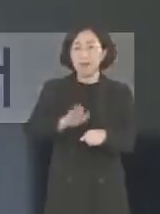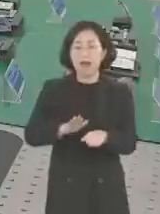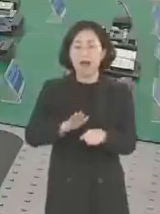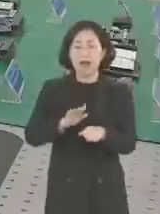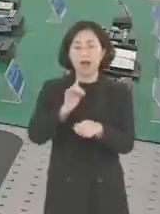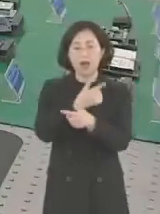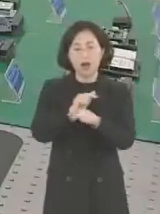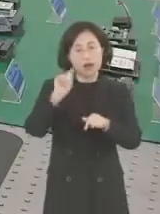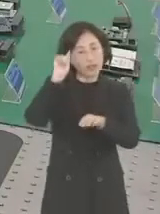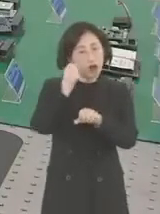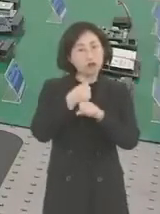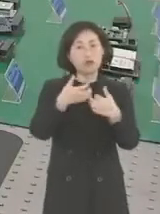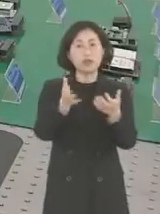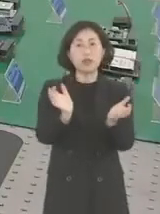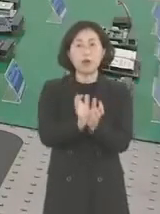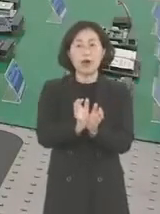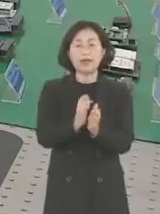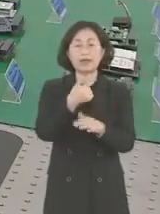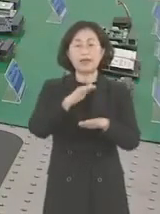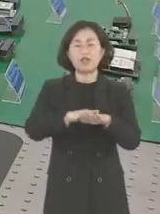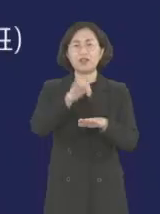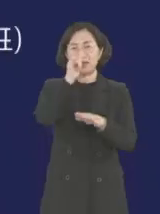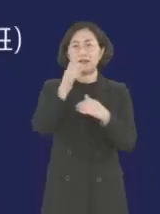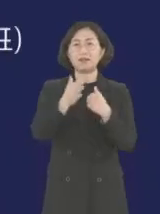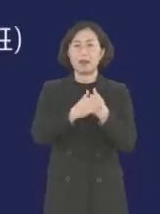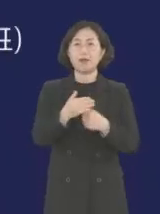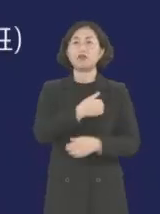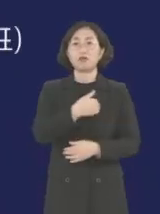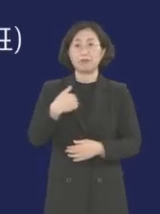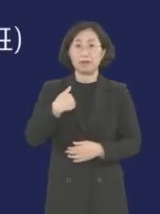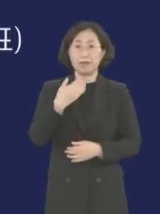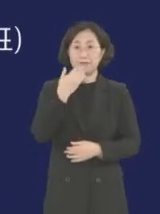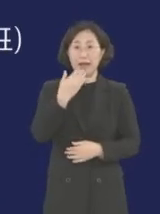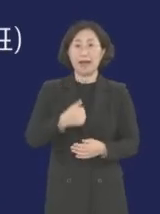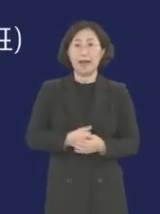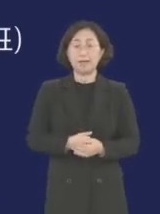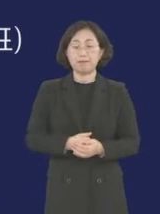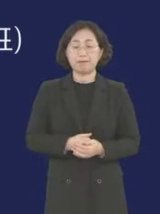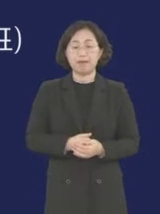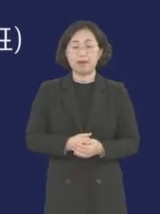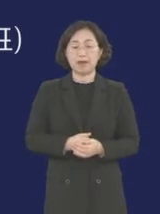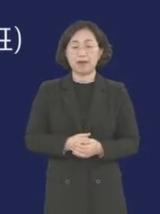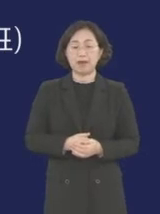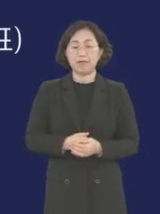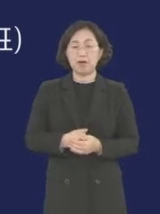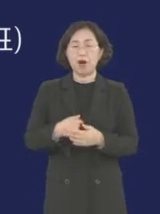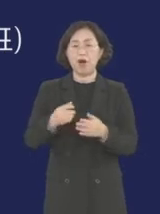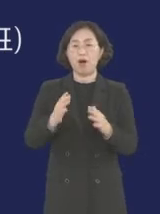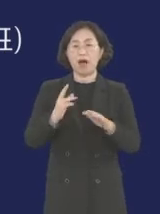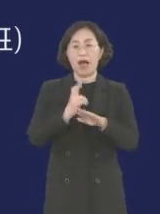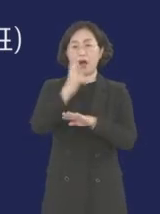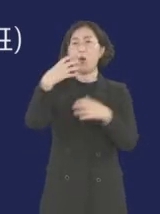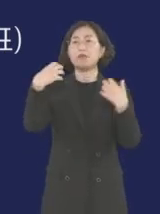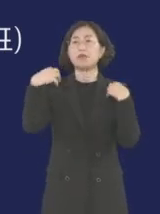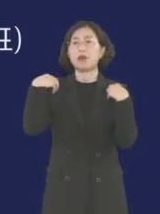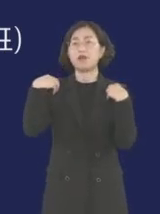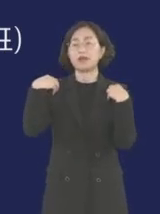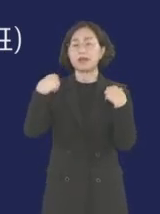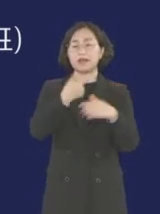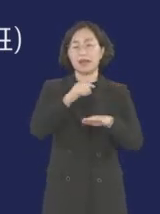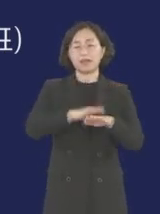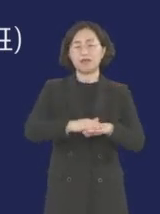한 산업적인 이탈은 없을 것으로 보고 있습니다. 지역적인 측면은 좀 아쉬움은 있지만 그래도 우주산업